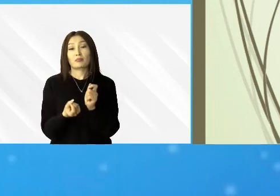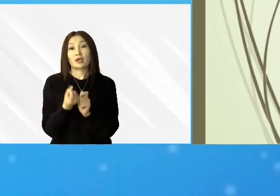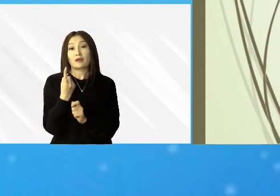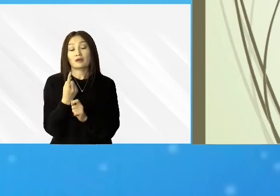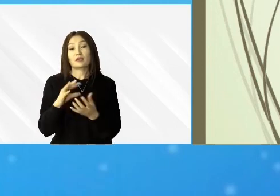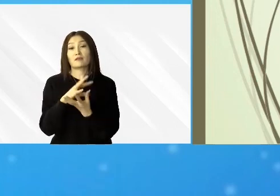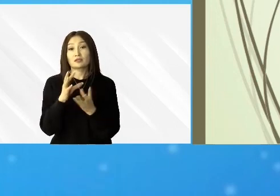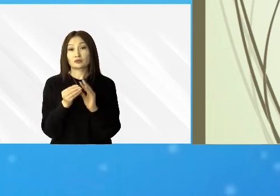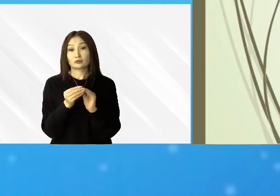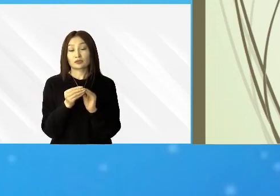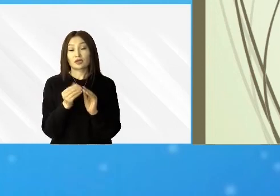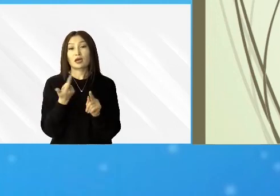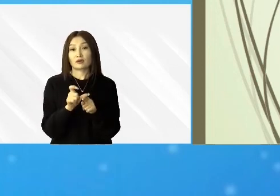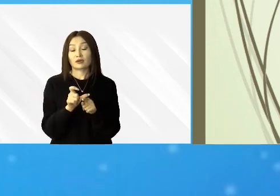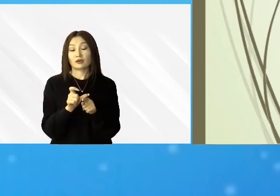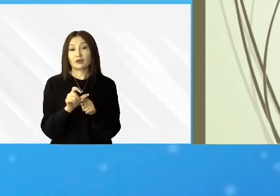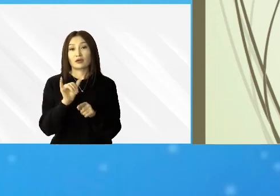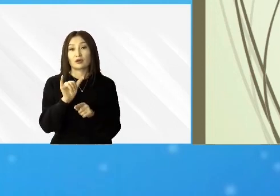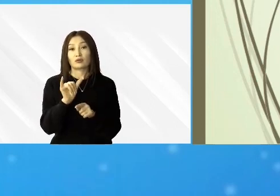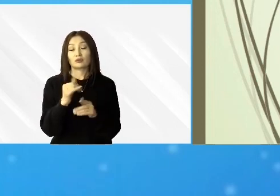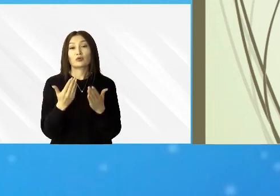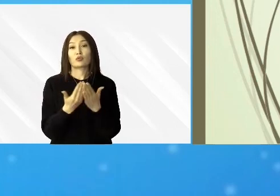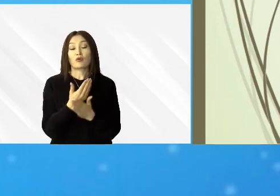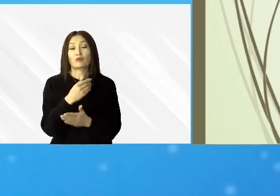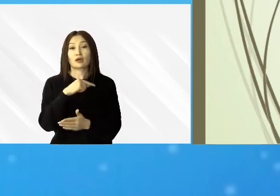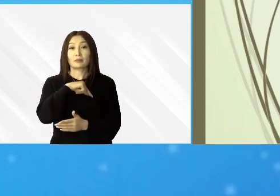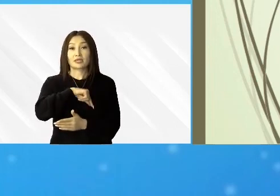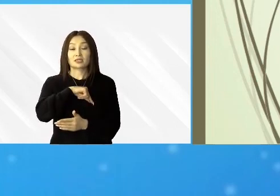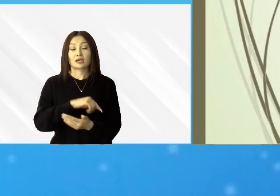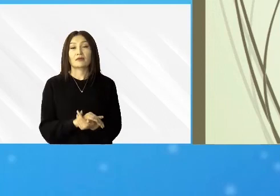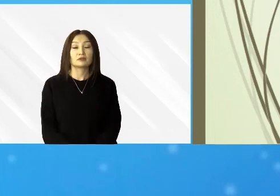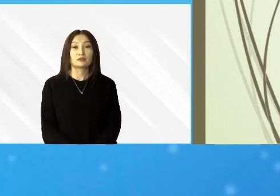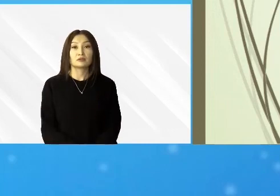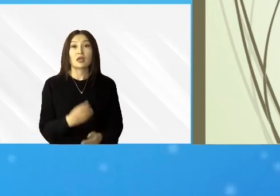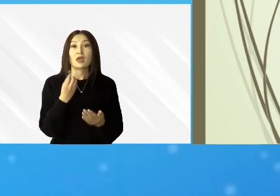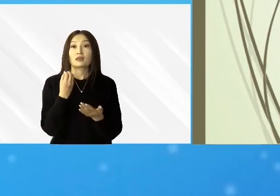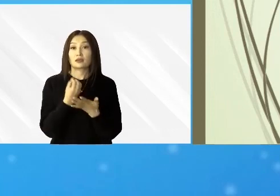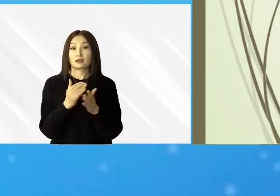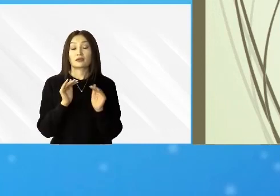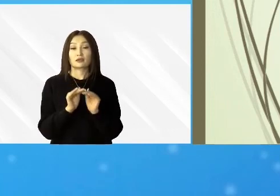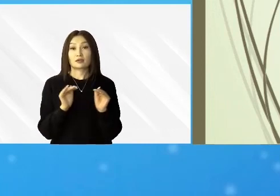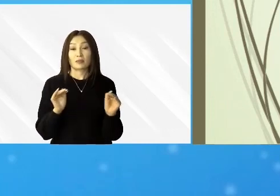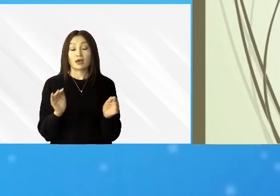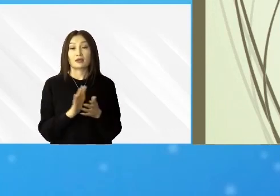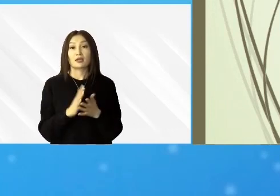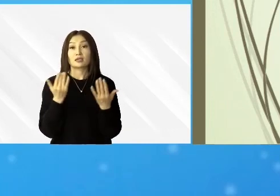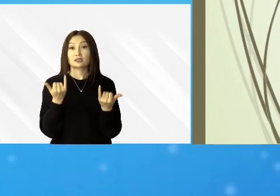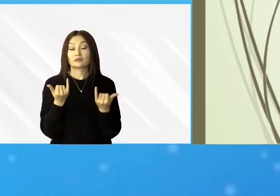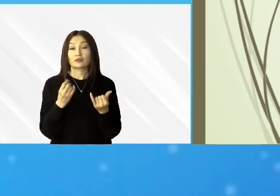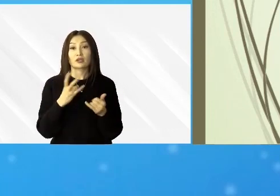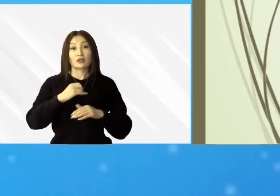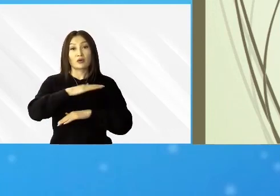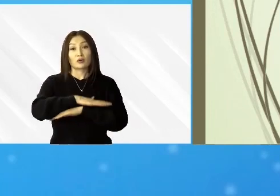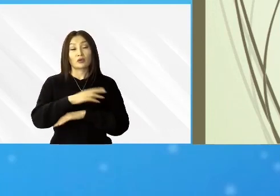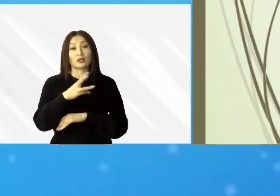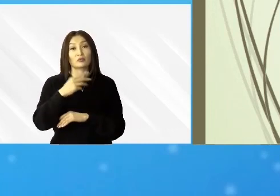в результате этого у них новых признаков. Дорогие ребята, сегодня на уроке